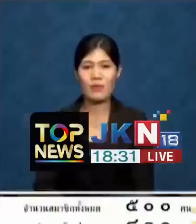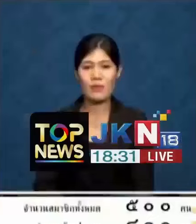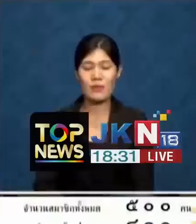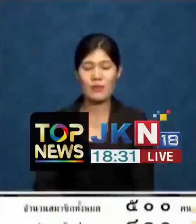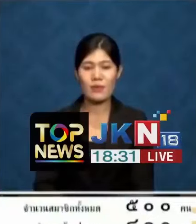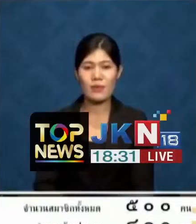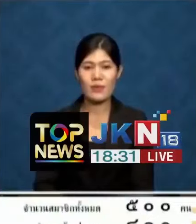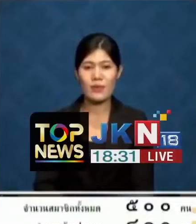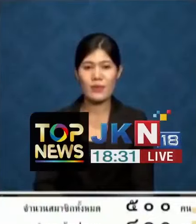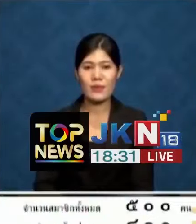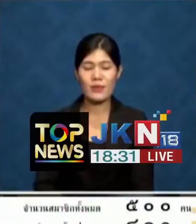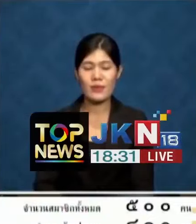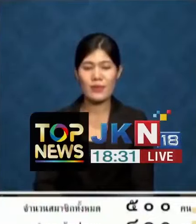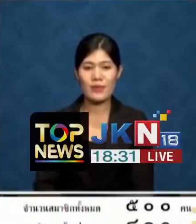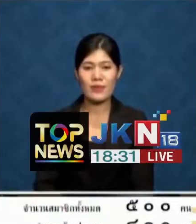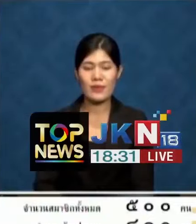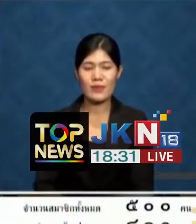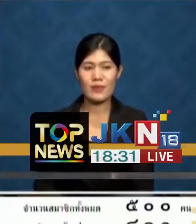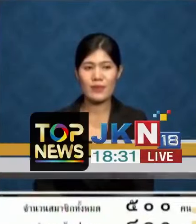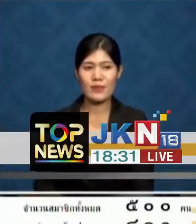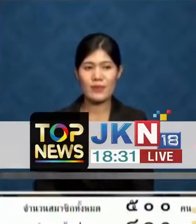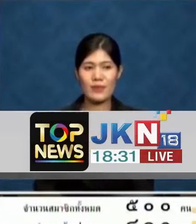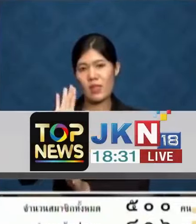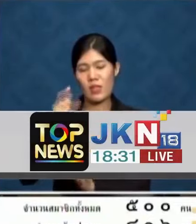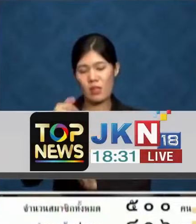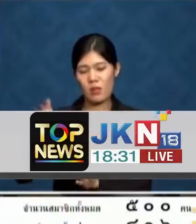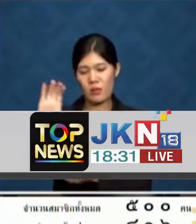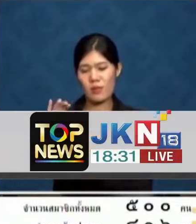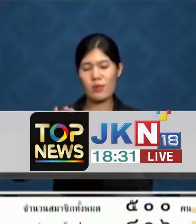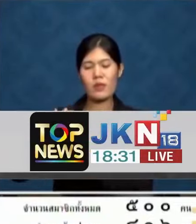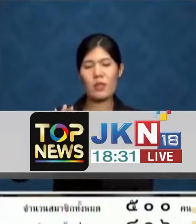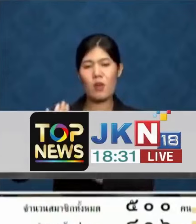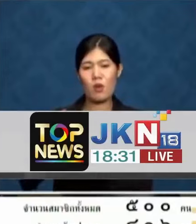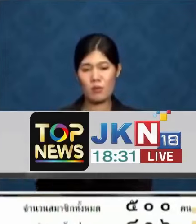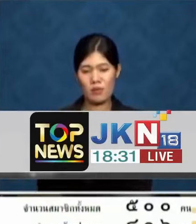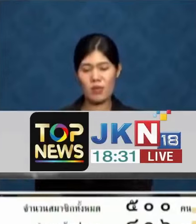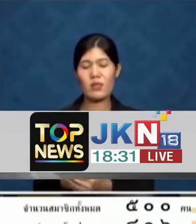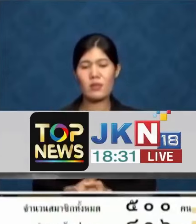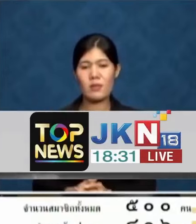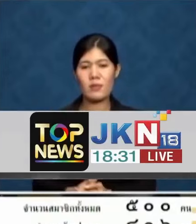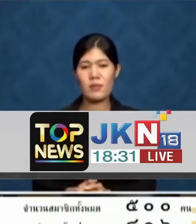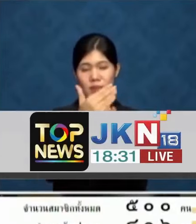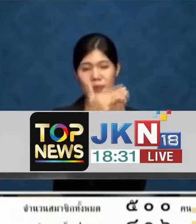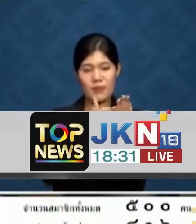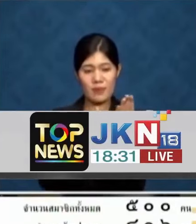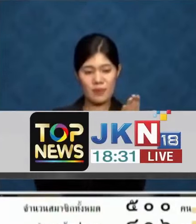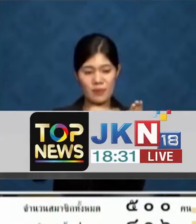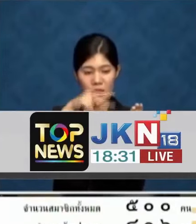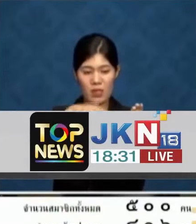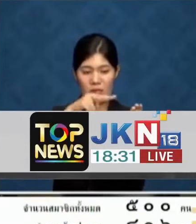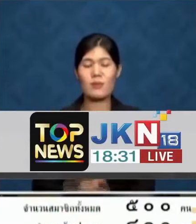เนี่ยมาสะท้อนเลยว่ารัฐบาลเนี่ยเสียเขาเรียกว่าอะไรนะเจ๊งไม่ว่าแต่เสียหน้าเนี่ยไม่ได้นะคะ ยิ่งผิด